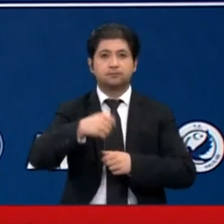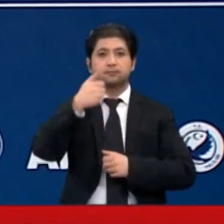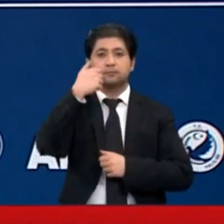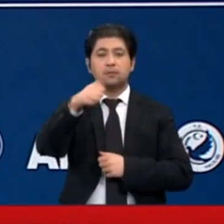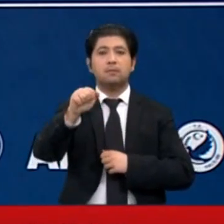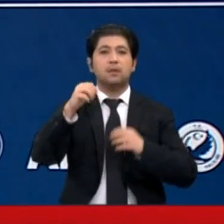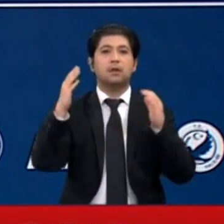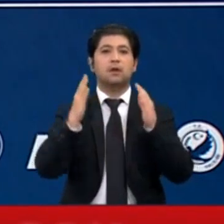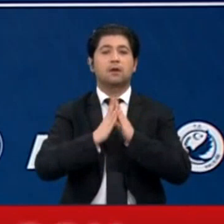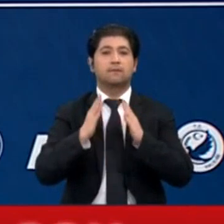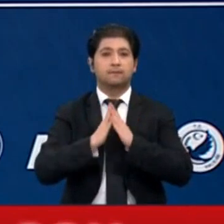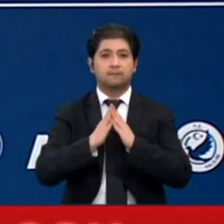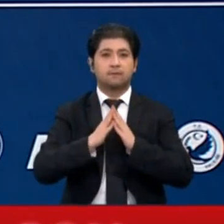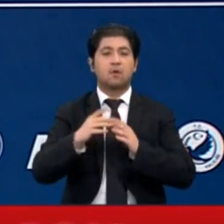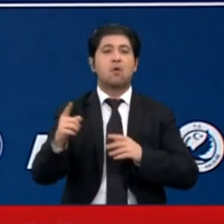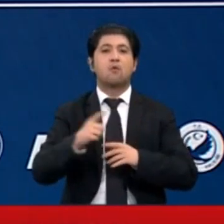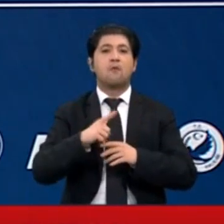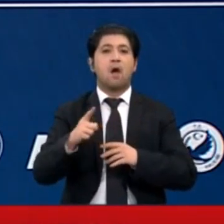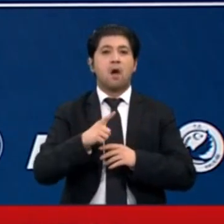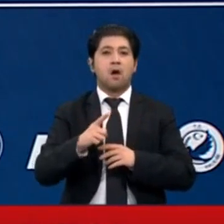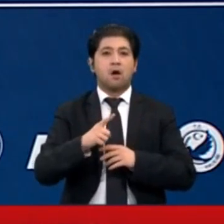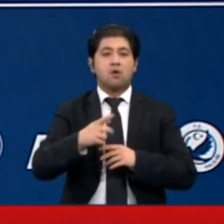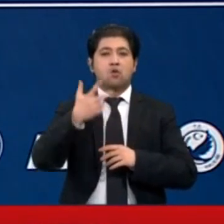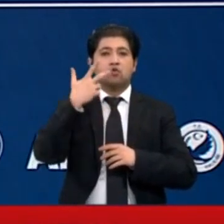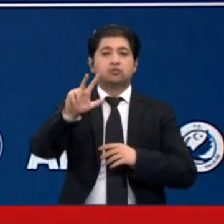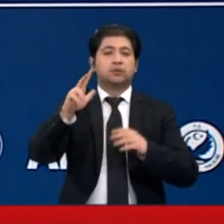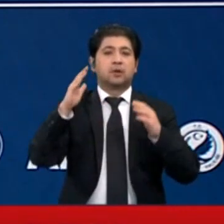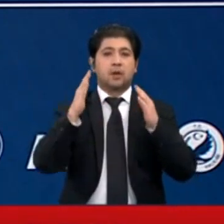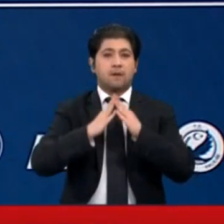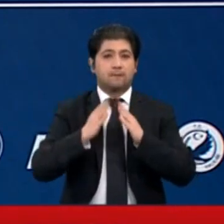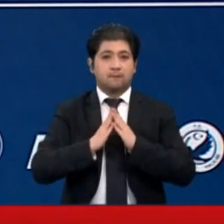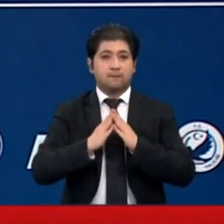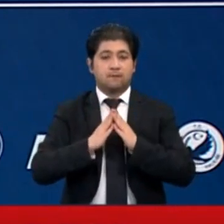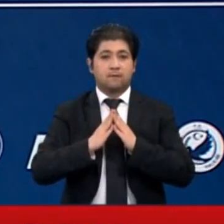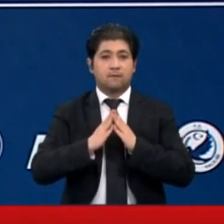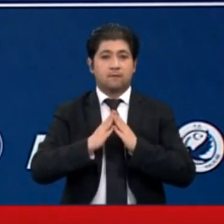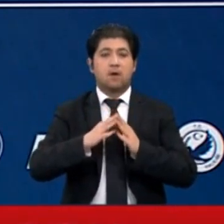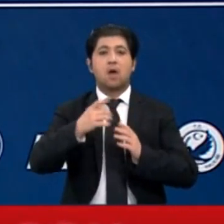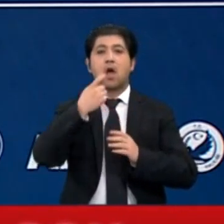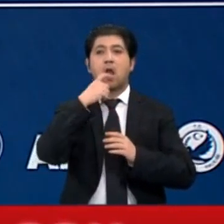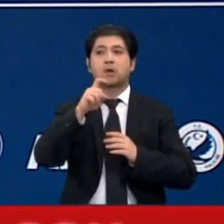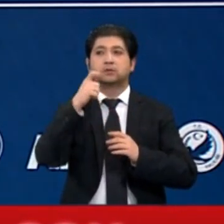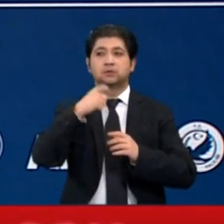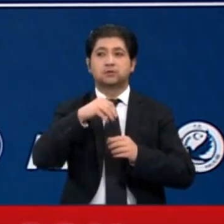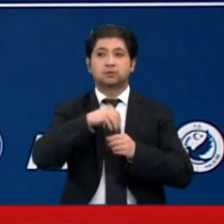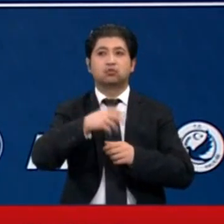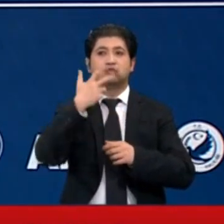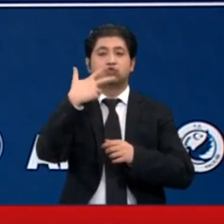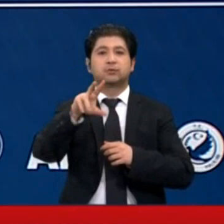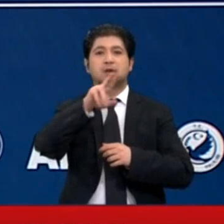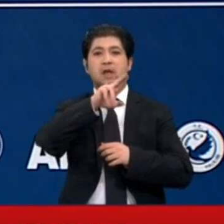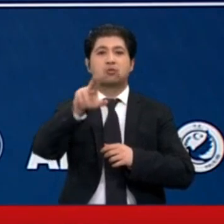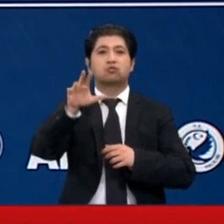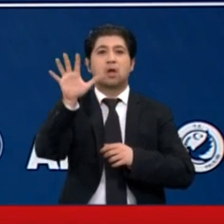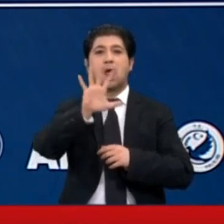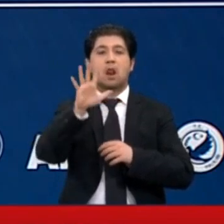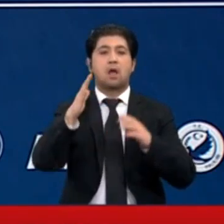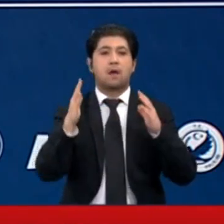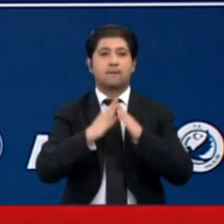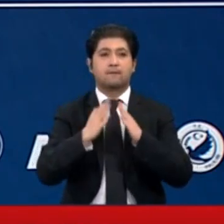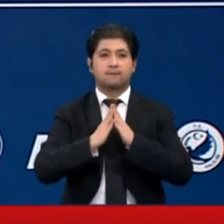6.000 konutun, Şanlıurfa'da 3.000 konutun, Elazığ'da 3.750